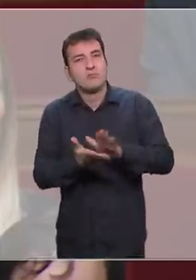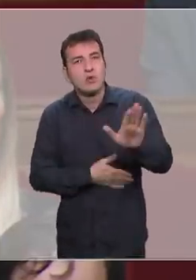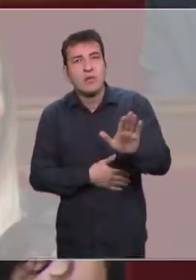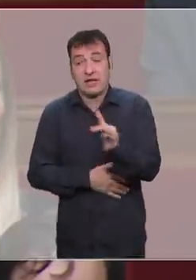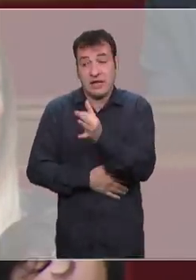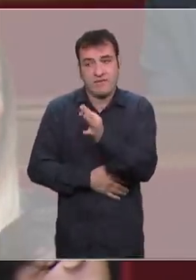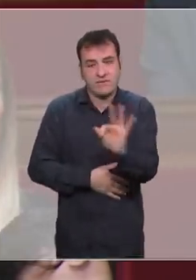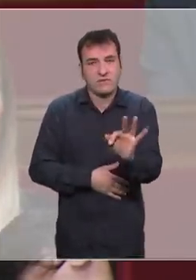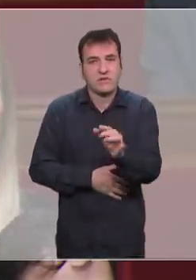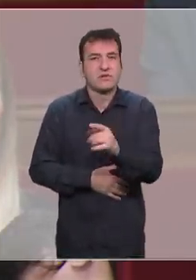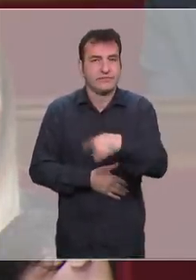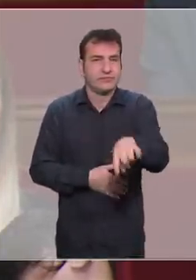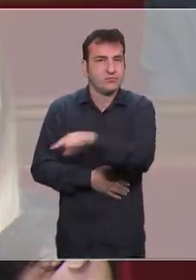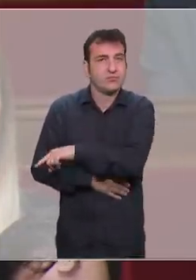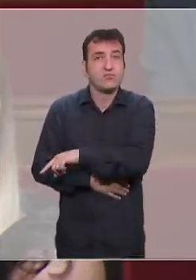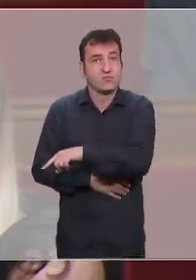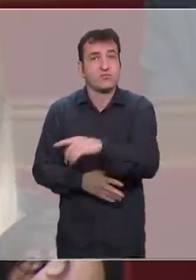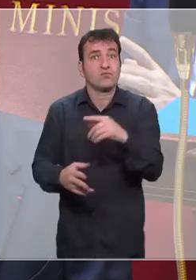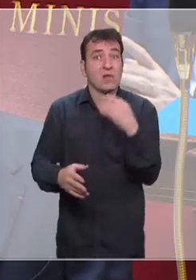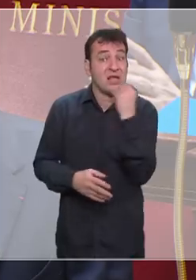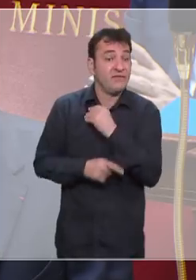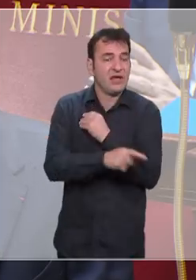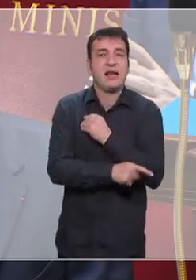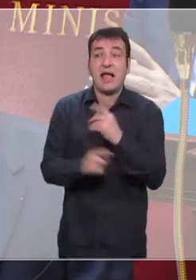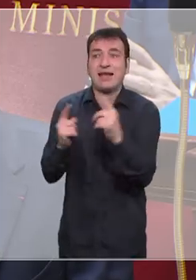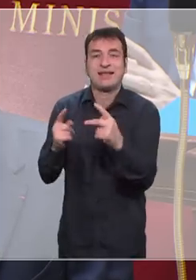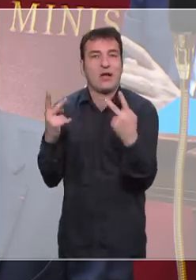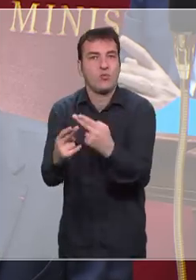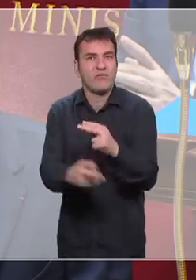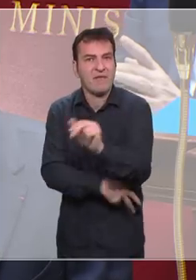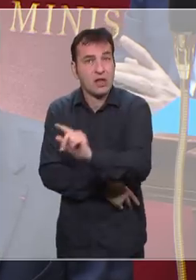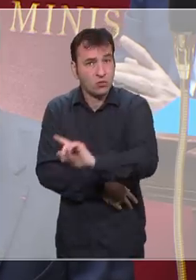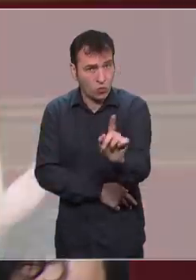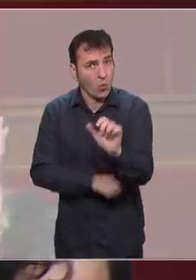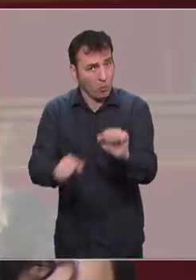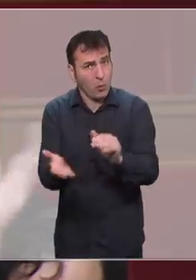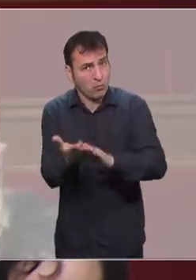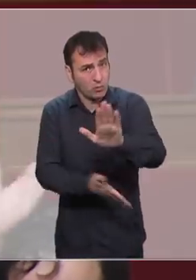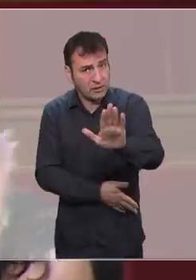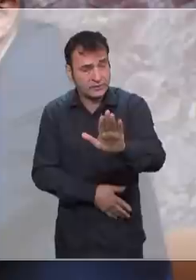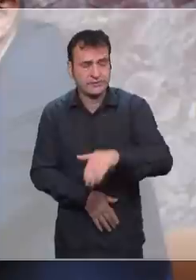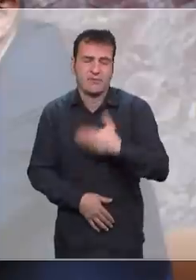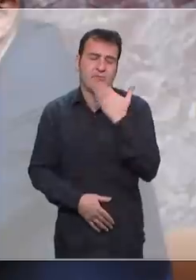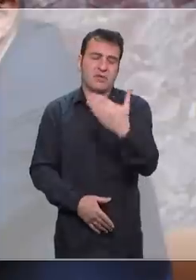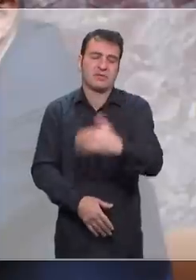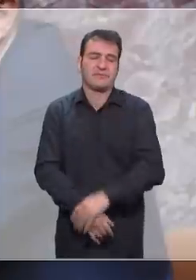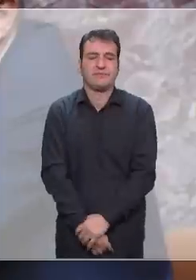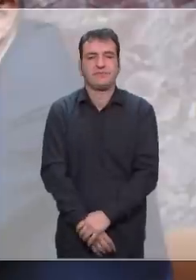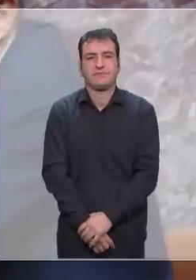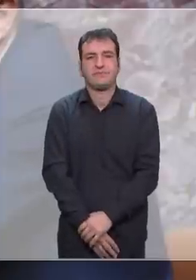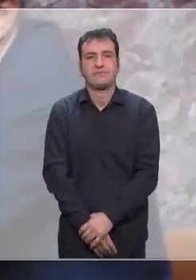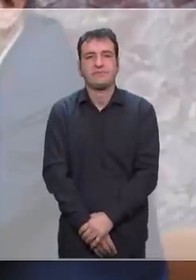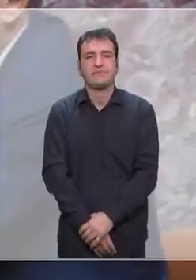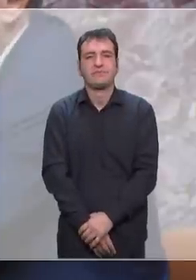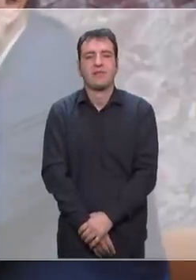ne subiront pas de coupure d'électricité cet hiver ? Je vous remercie. Je vous remercie. La